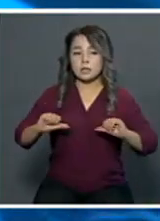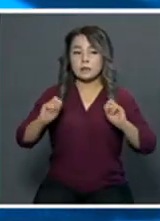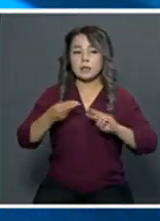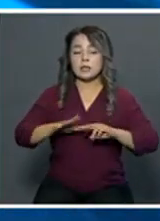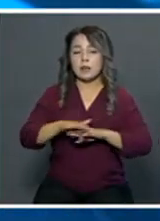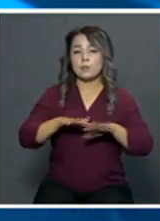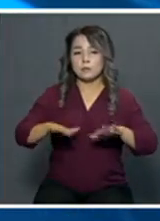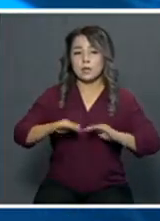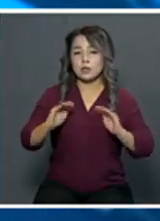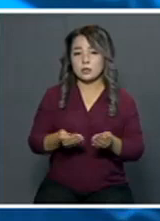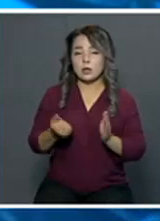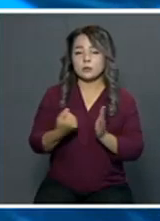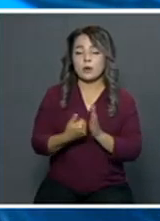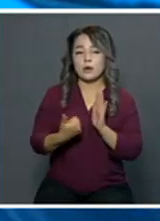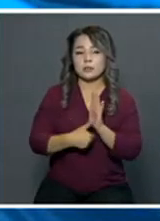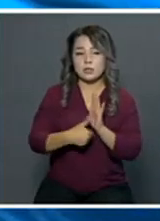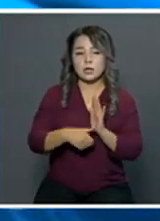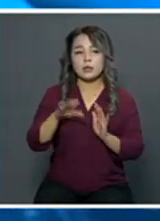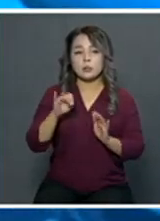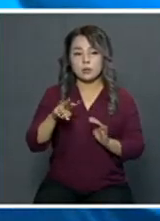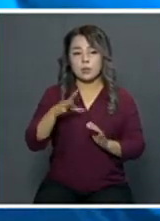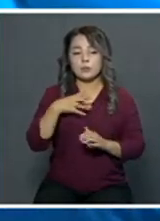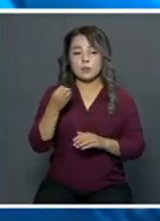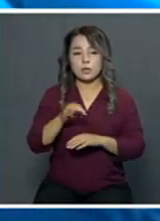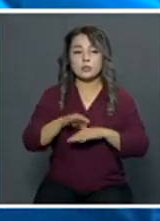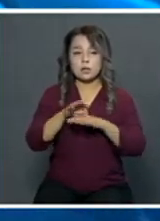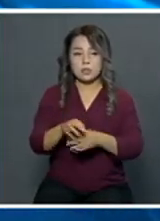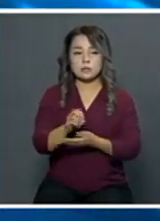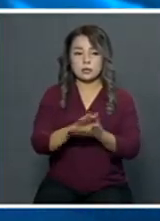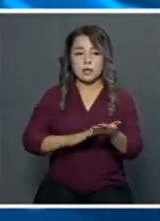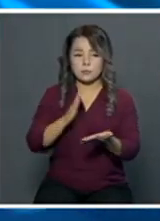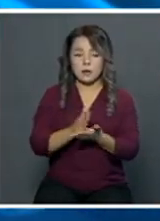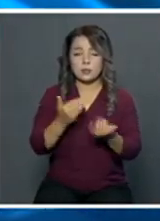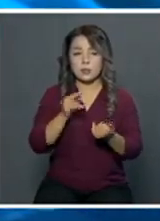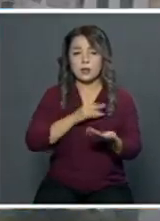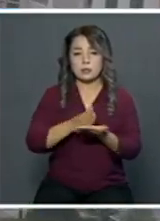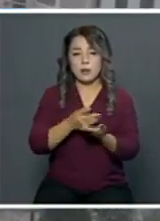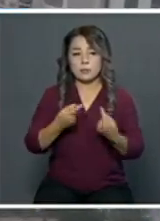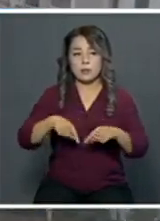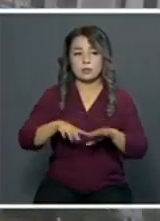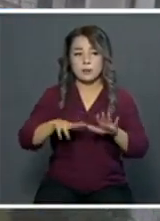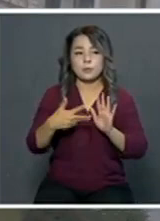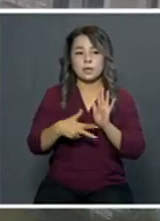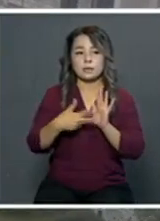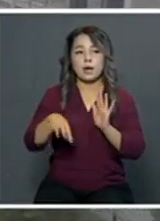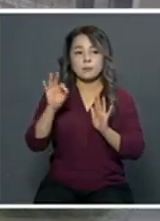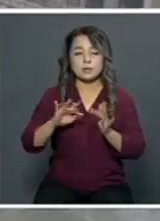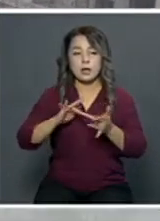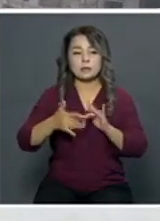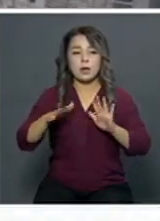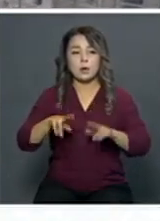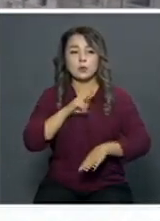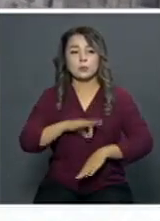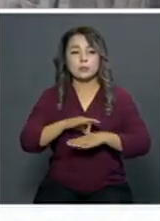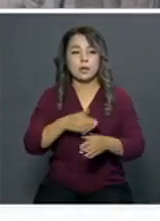шаралары 6 шілдеге дейін ұзартылды. Қаладағы мемлекеттік мекеме қызметкерлері мен кәсіпорын жұмысшыларының 80% онлайн режимде